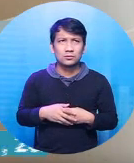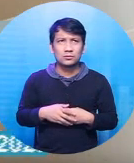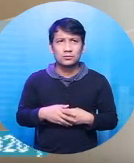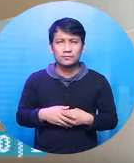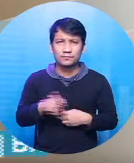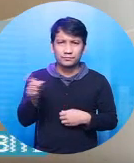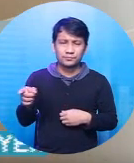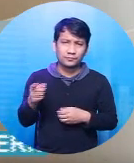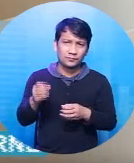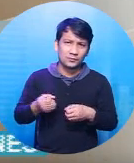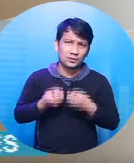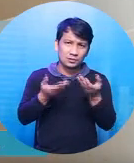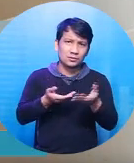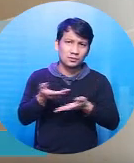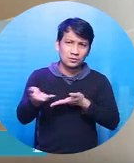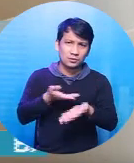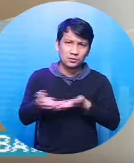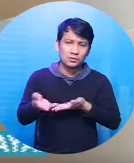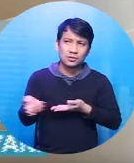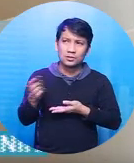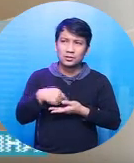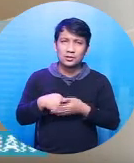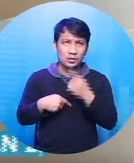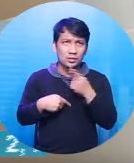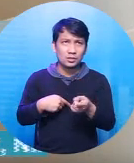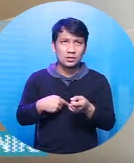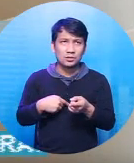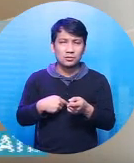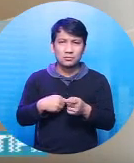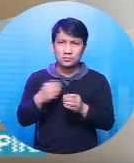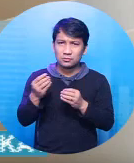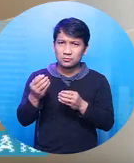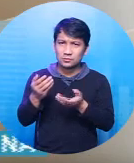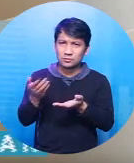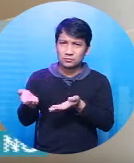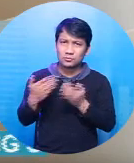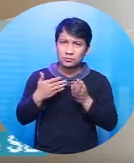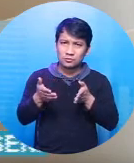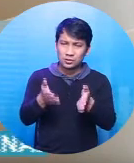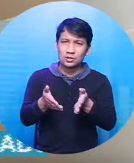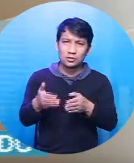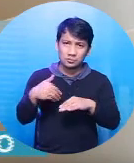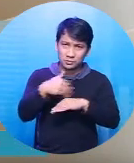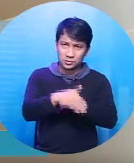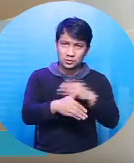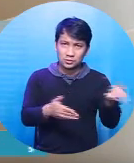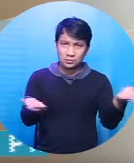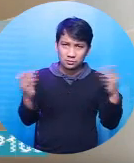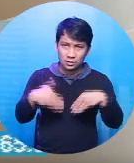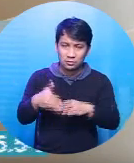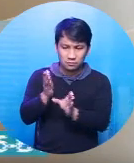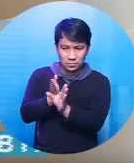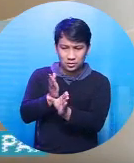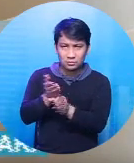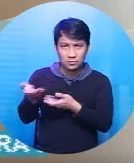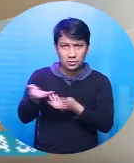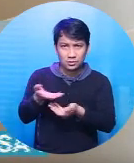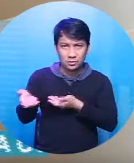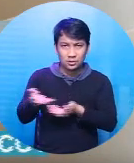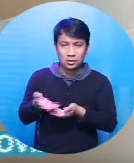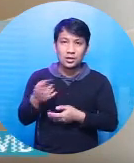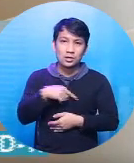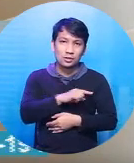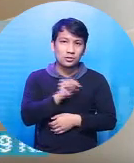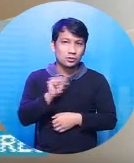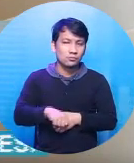kayo na po mismo nag-offer counseling. Sige po, kami po ang gagawa ng paraan na para mapadala po dyan sa inyo at mabigyan nyo po ng counseling. Kami nung